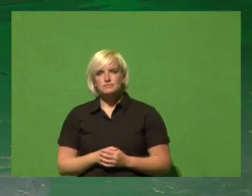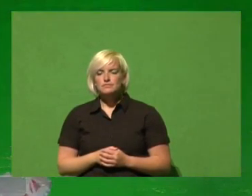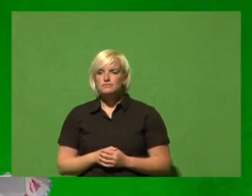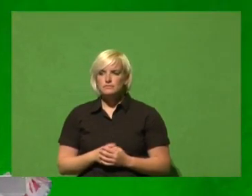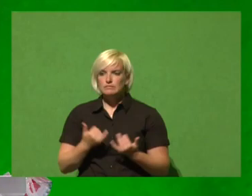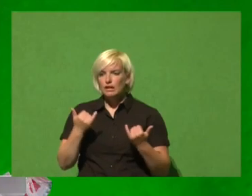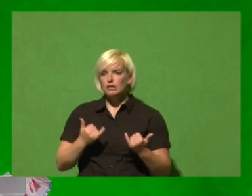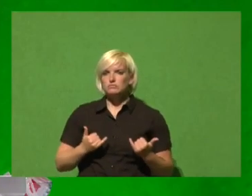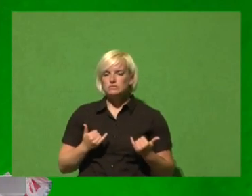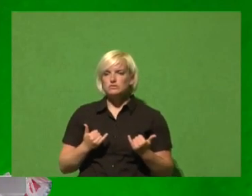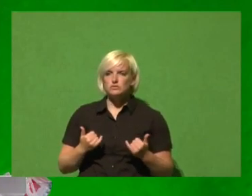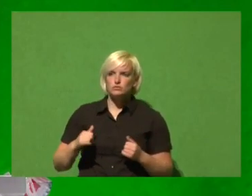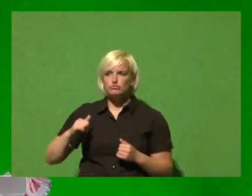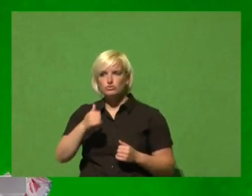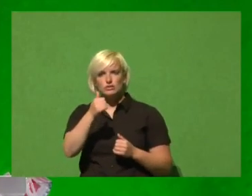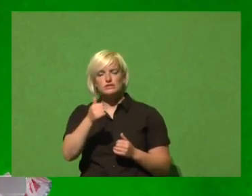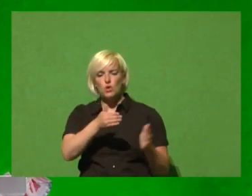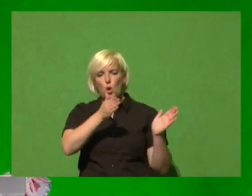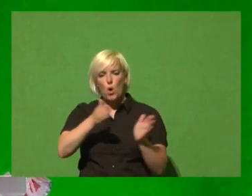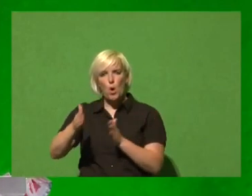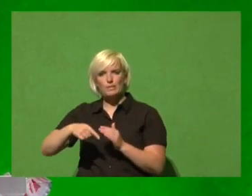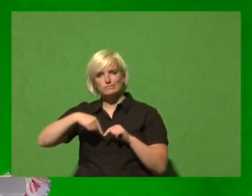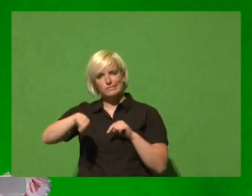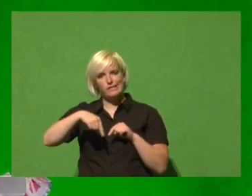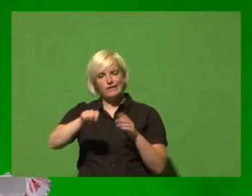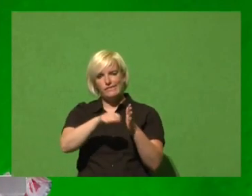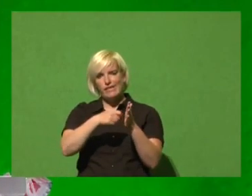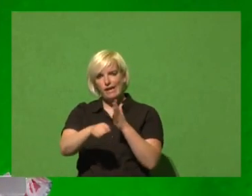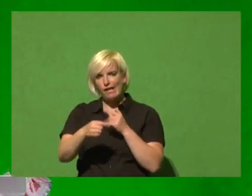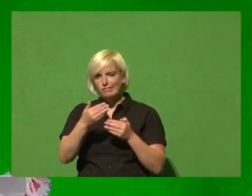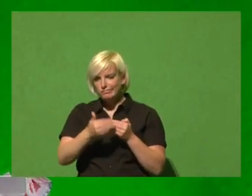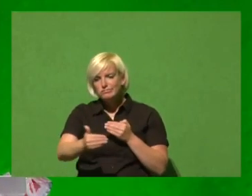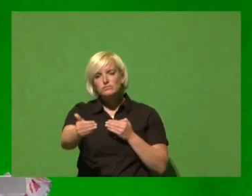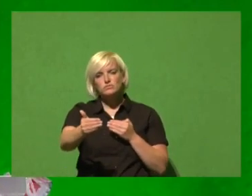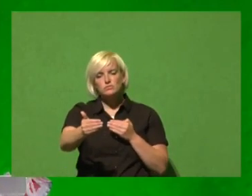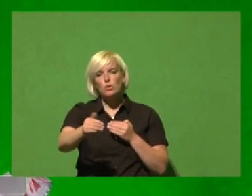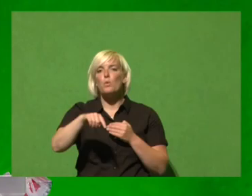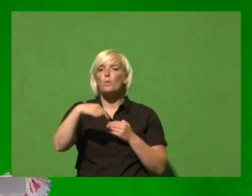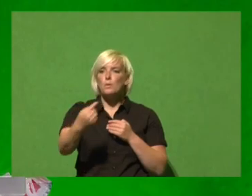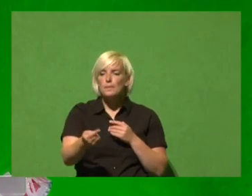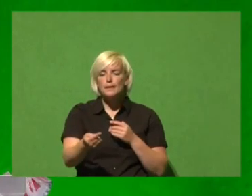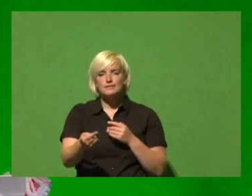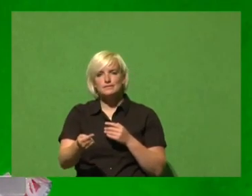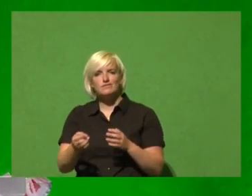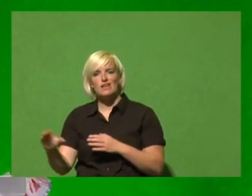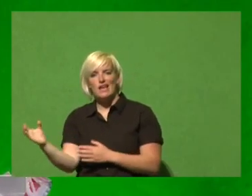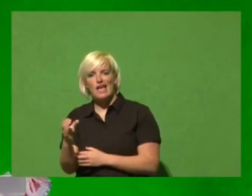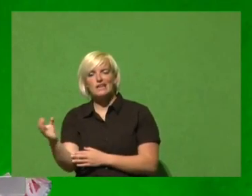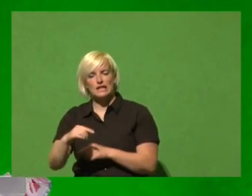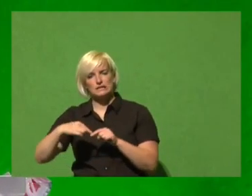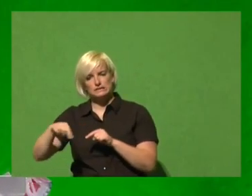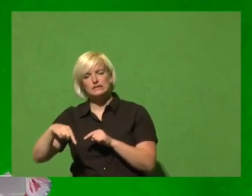jetzt auch, so wie gestern, erst in die Wahl der ordentlichen Delegierten ein und dann machen wir anschließend die Wahl der Ersatzdelegierten.